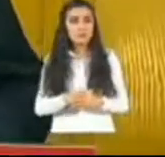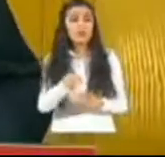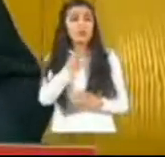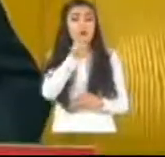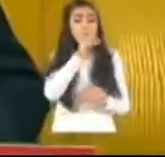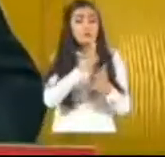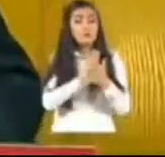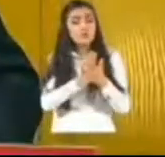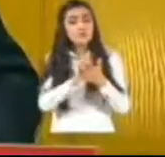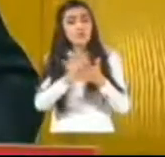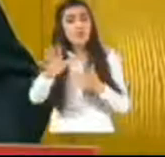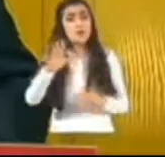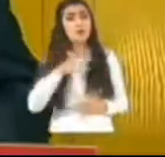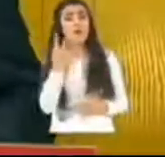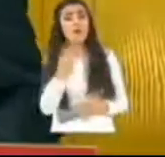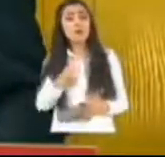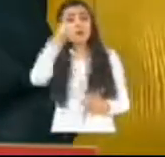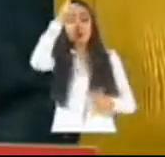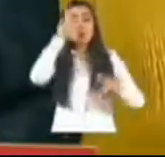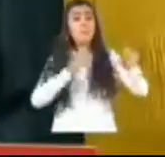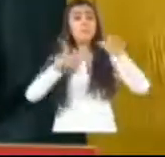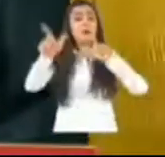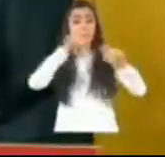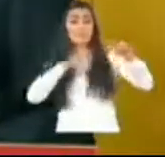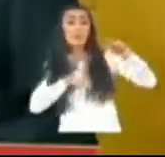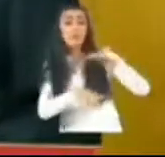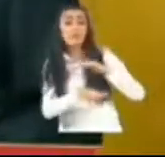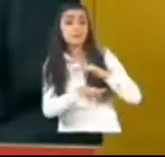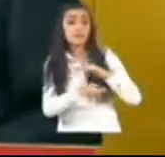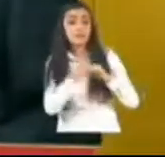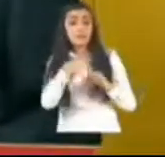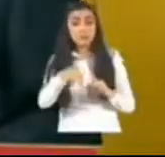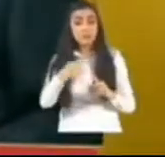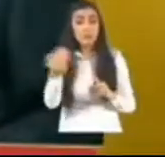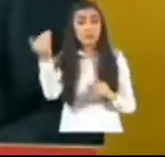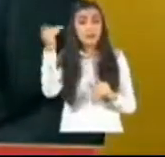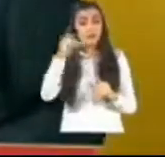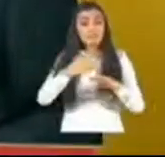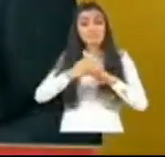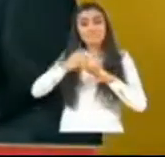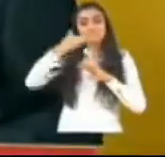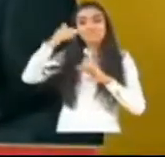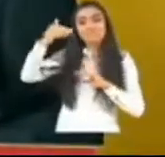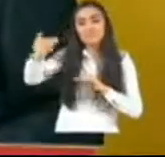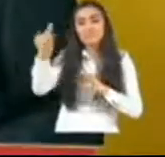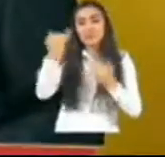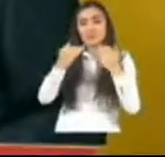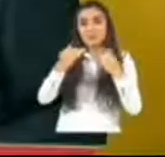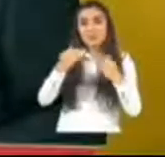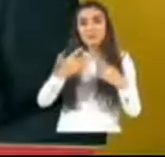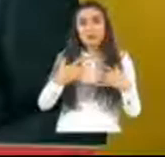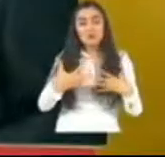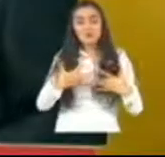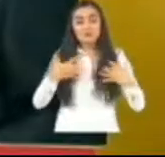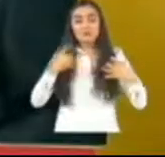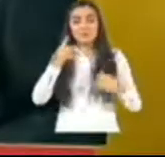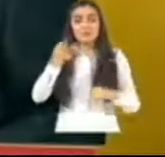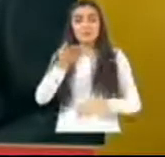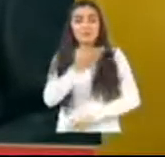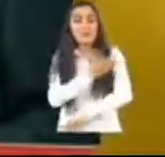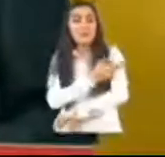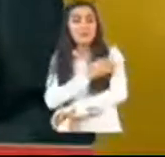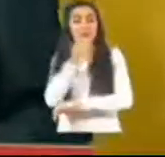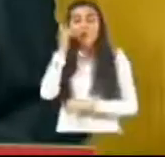Sonsuza kadar var ol Türkiye haykırışımızın altında bugünden geleceğe uzanacak kudretli bir ülkeye